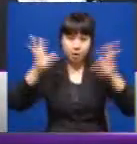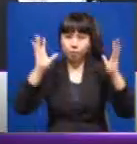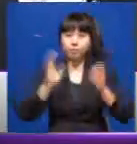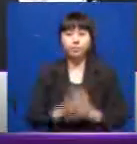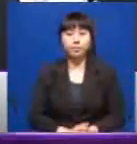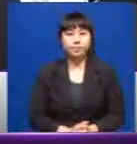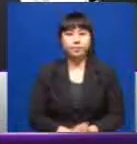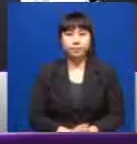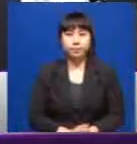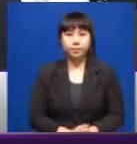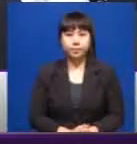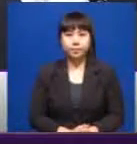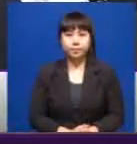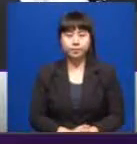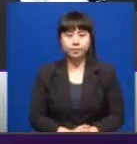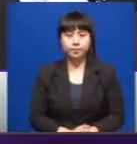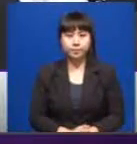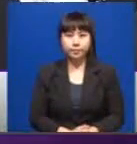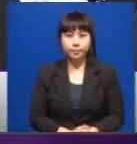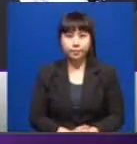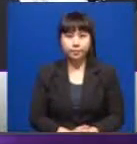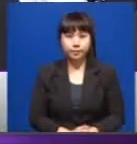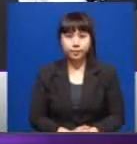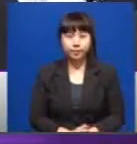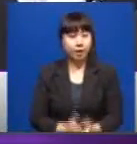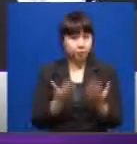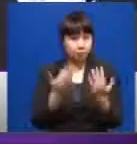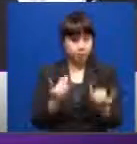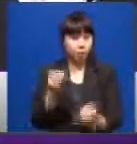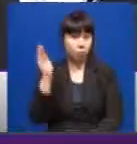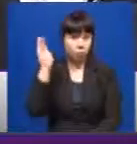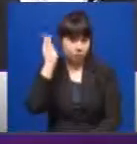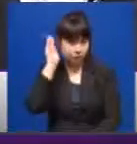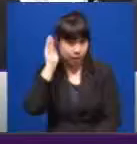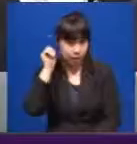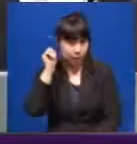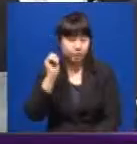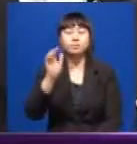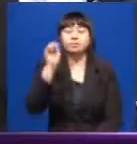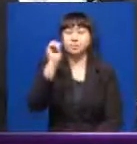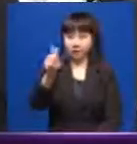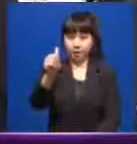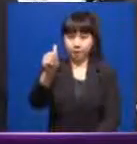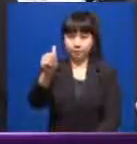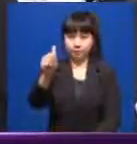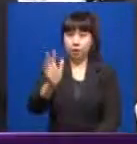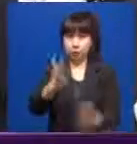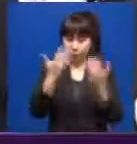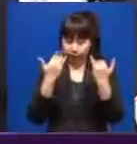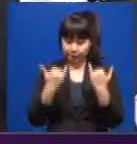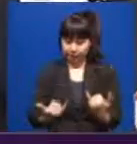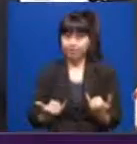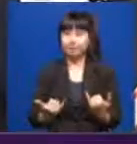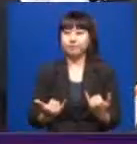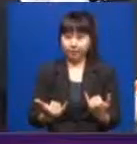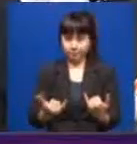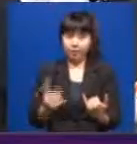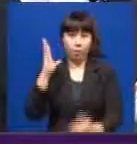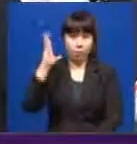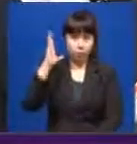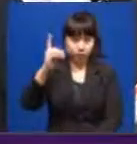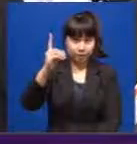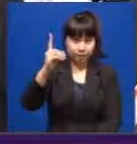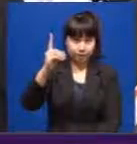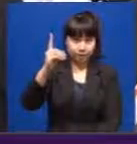ขาดประมสถานการณ์ตอนนี้นี่คือไว้วางใจได้ใช่มั้ยคะไว้วางใจได้ณวันนี้พรุ่ง